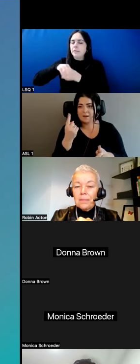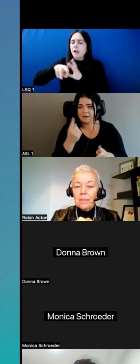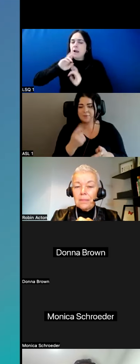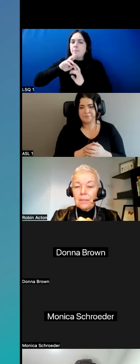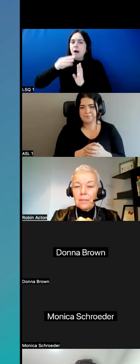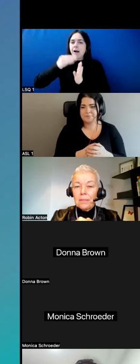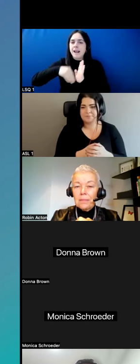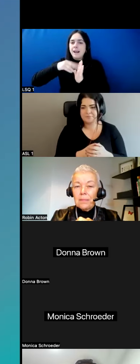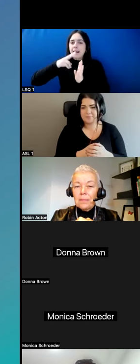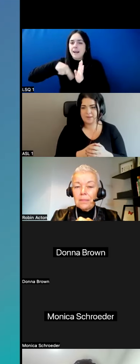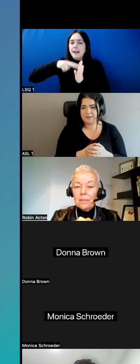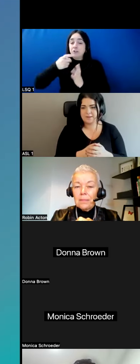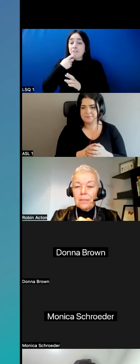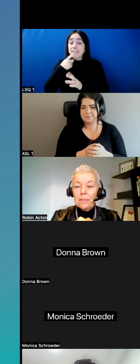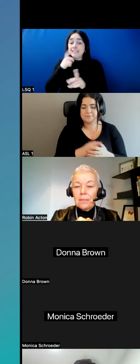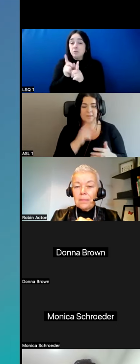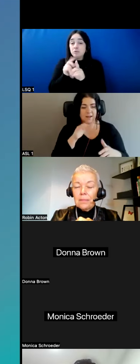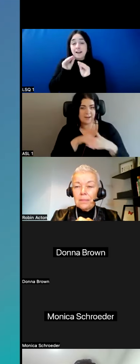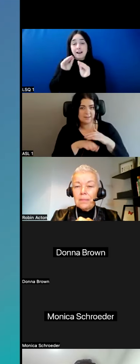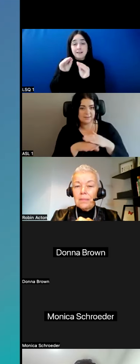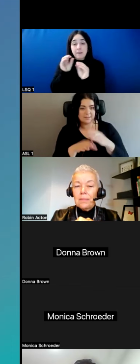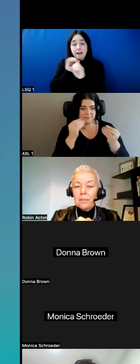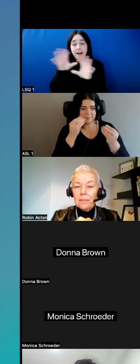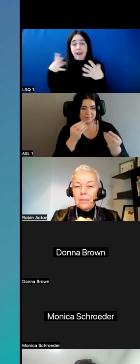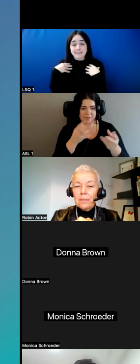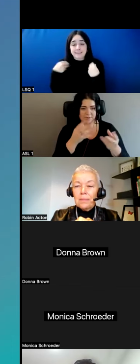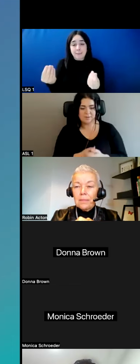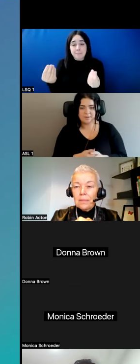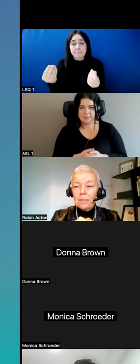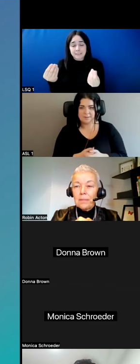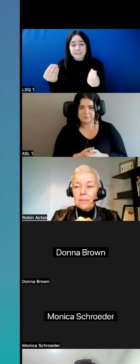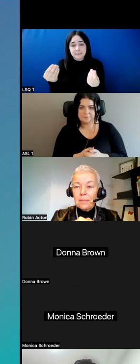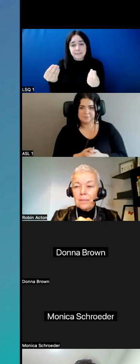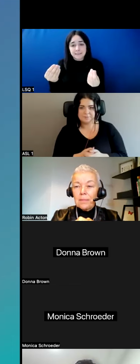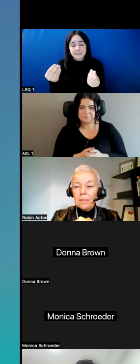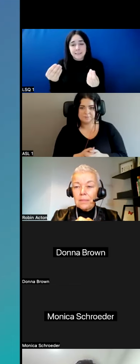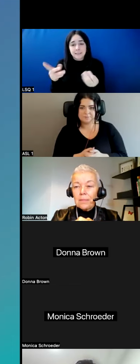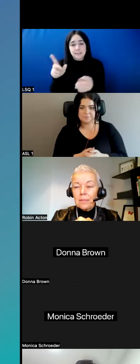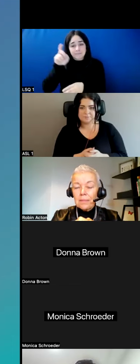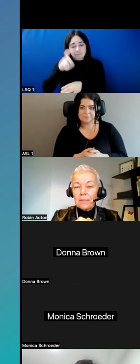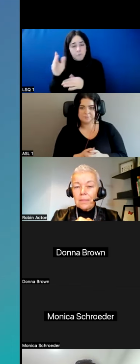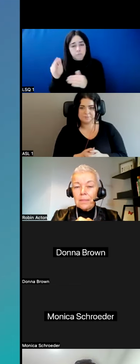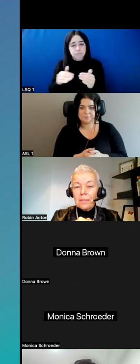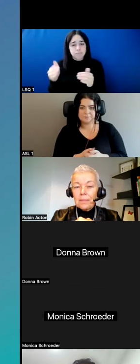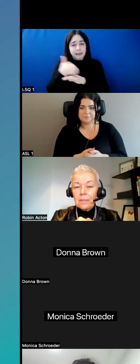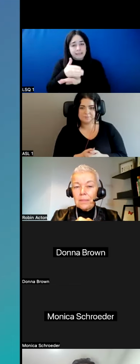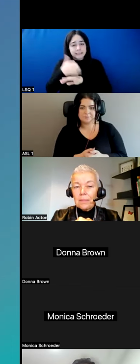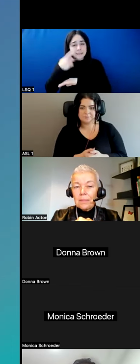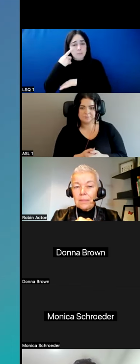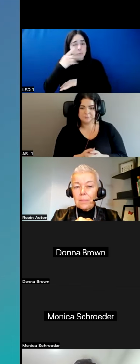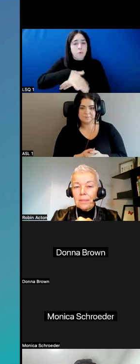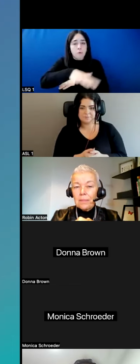enseignements soient faciles à comprendre et qu'ils soient accessibles pour les personnes ayant une déficience intellectuelle.